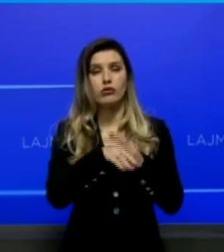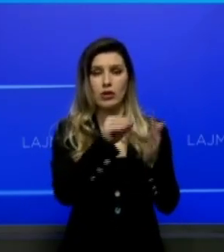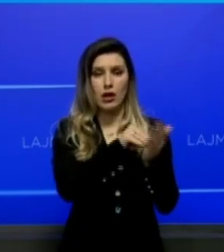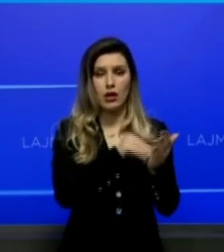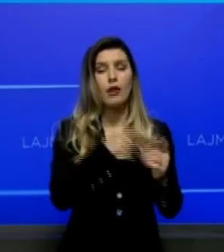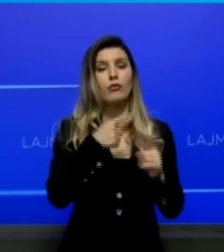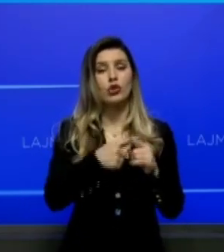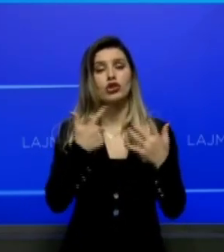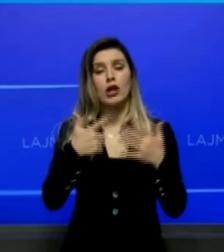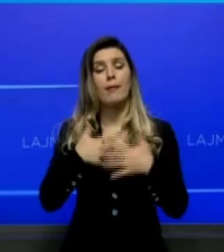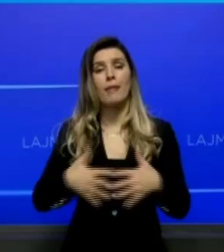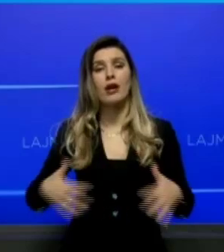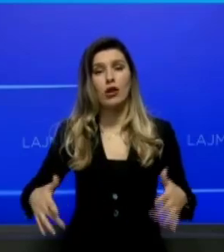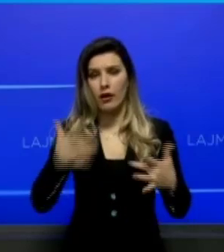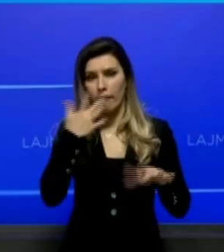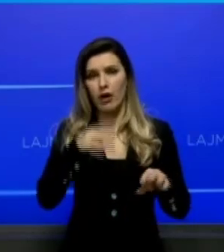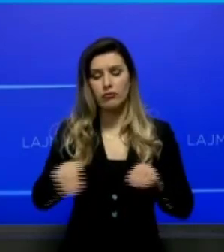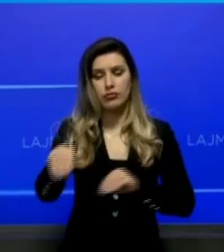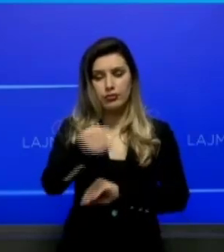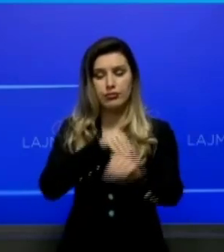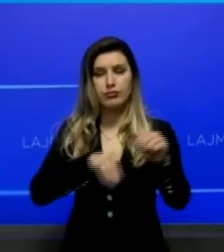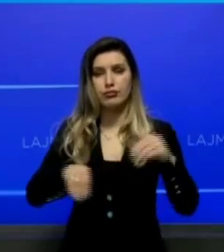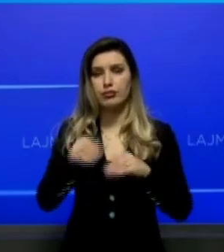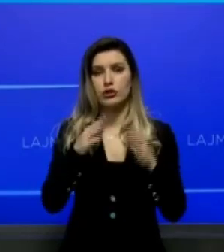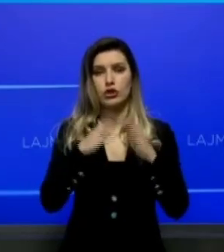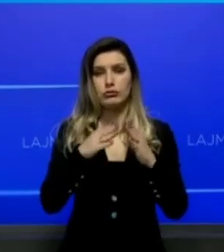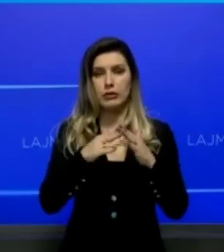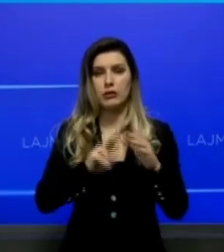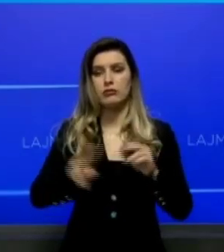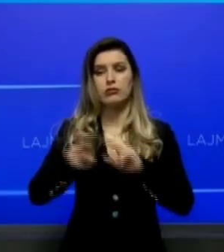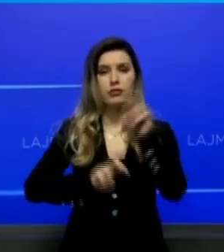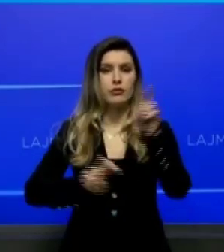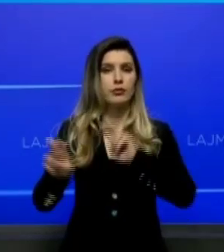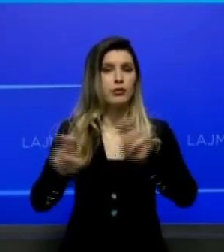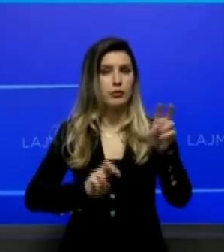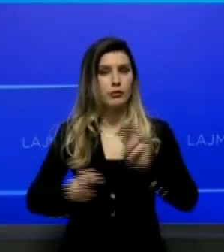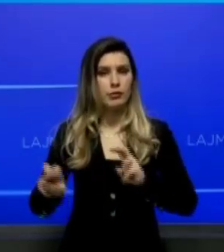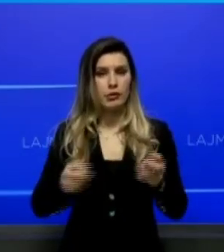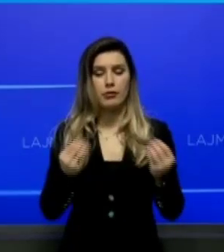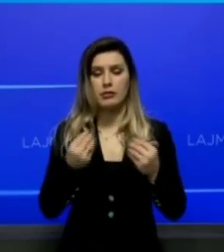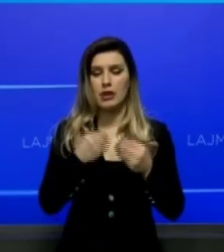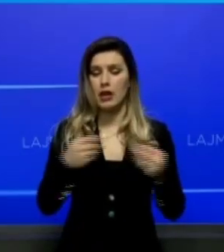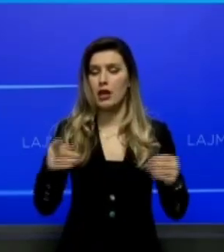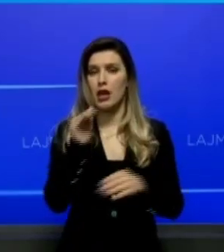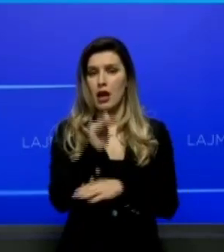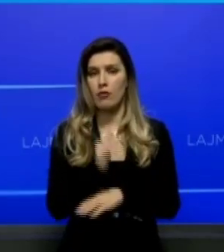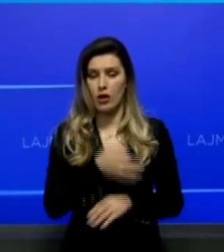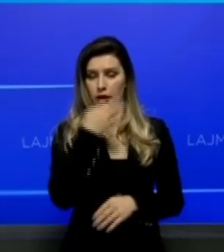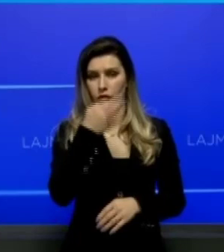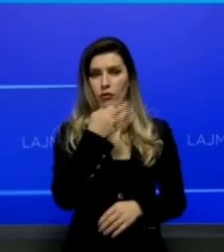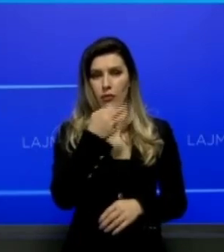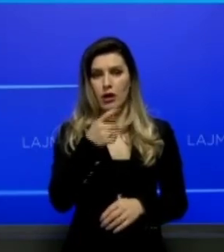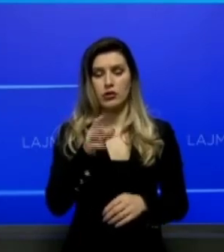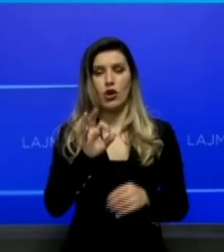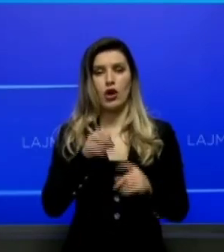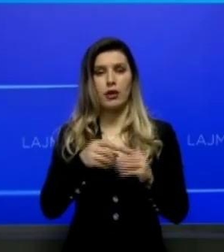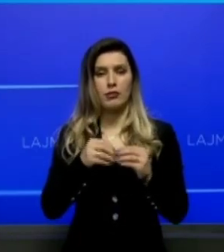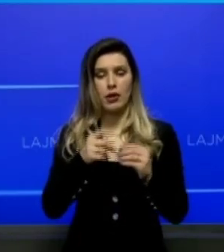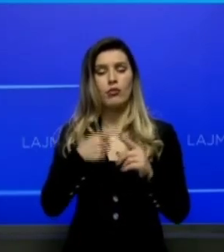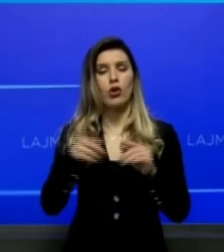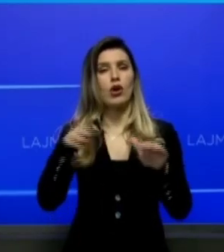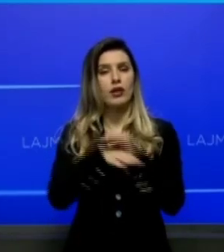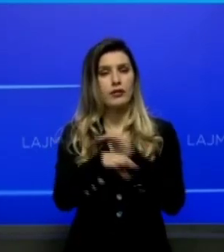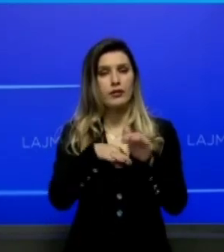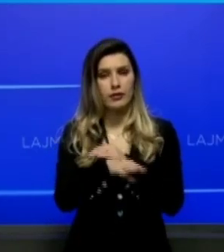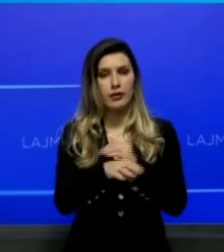brenda vendit në Ukrainë, pasi janë detyruar të largohen nga shtëpitë e tyre, sipas raportit të fundit të organizatës ndërkombëtare për migracion